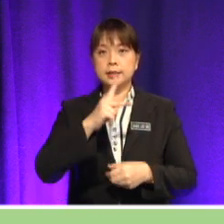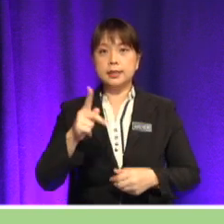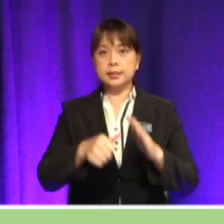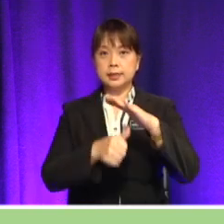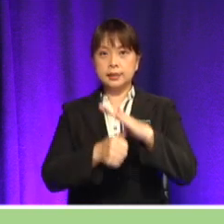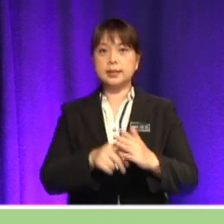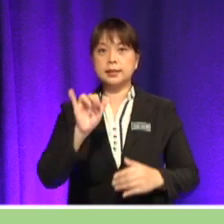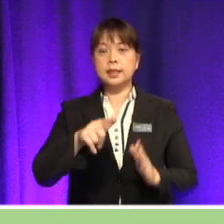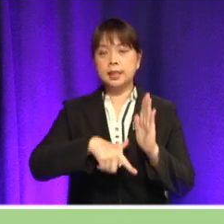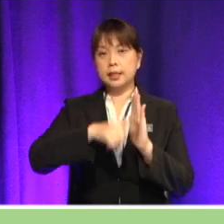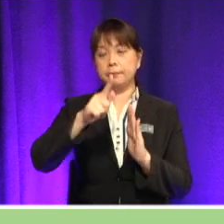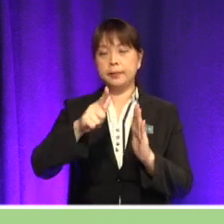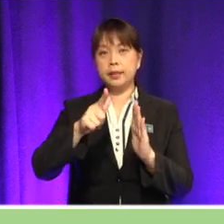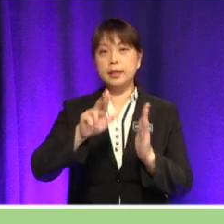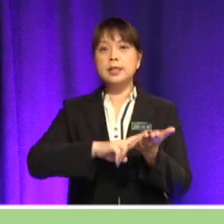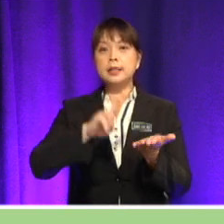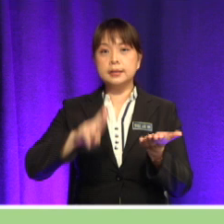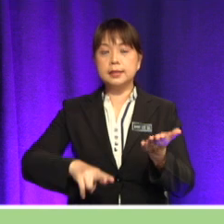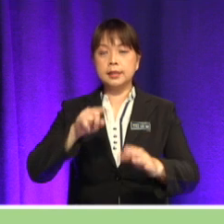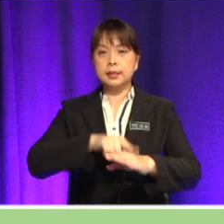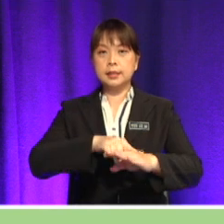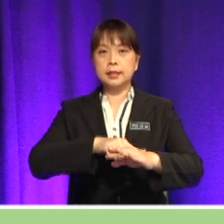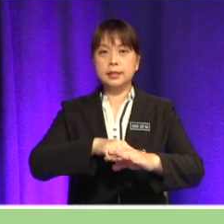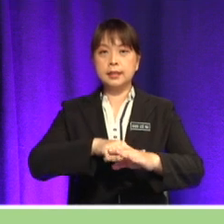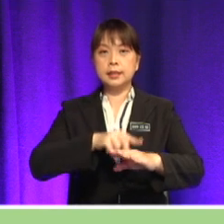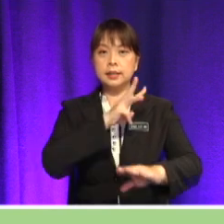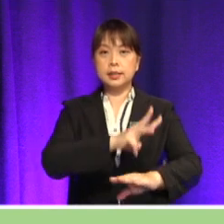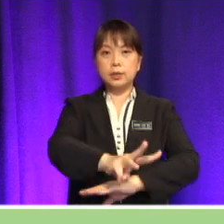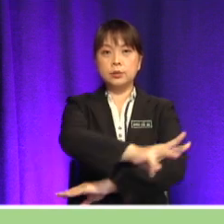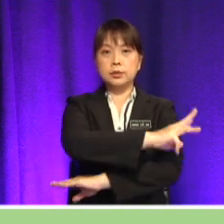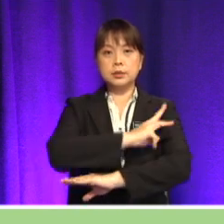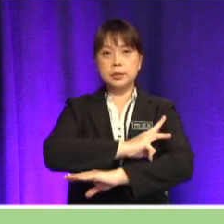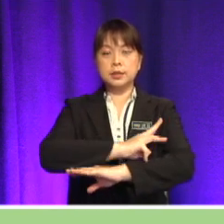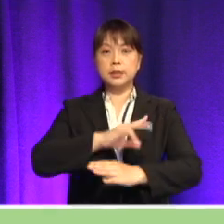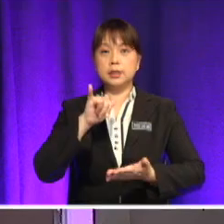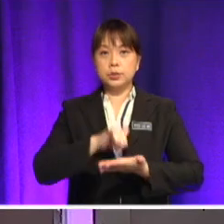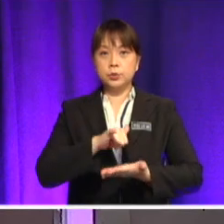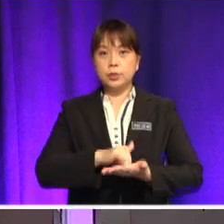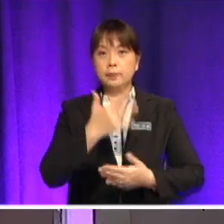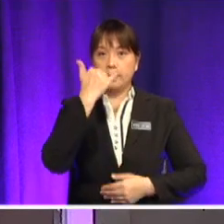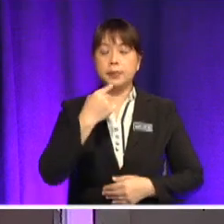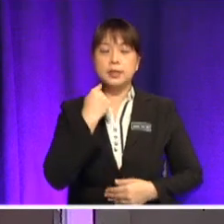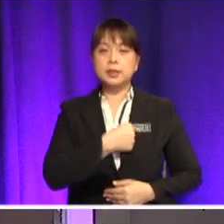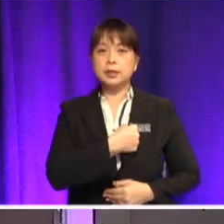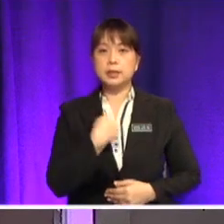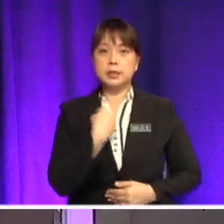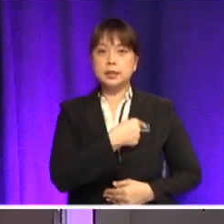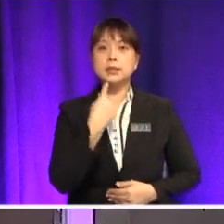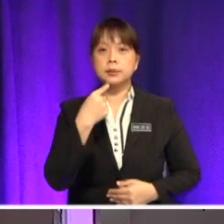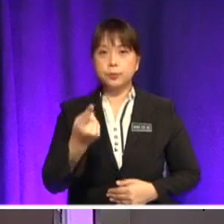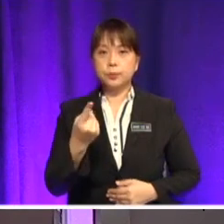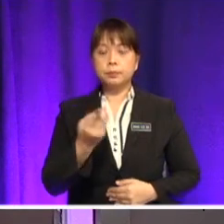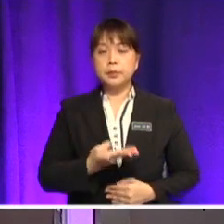rendah di kawasan tersebut cek ulang balik Kenapa sebut benda Alit Sebab Dia kadang-kadang melibatkan yaitu